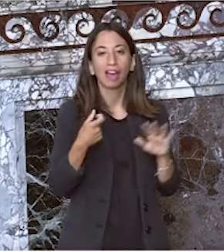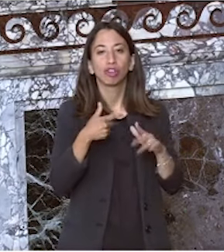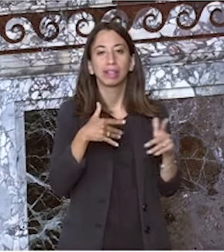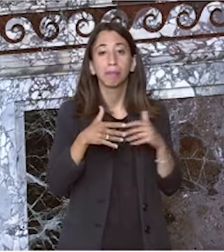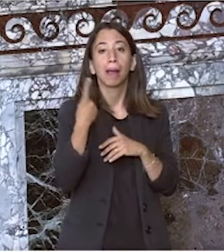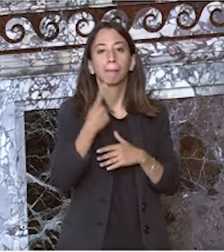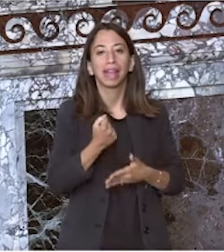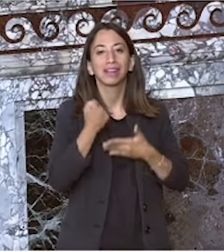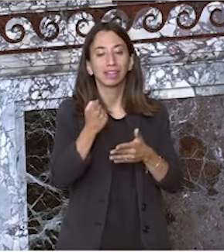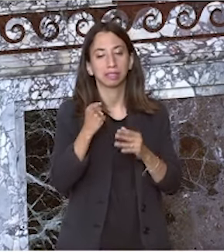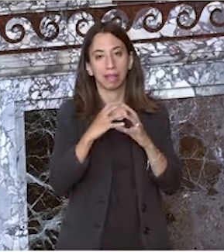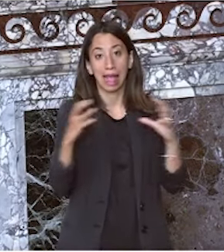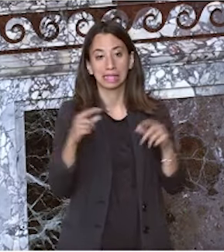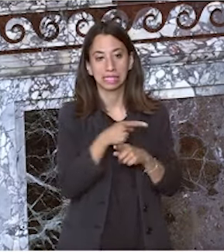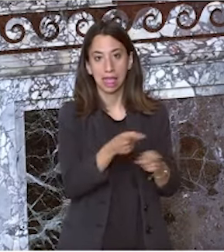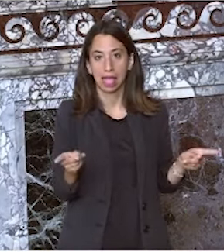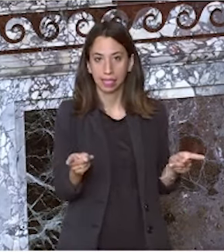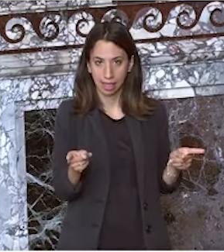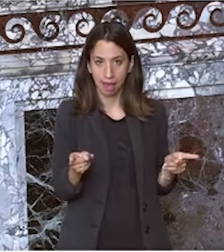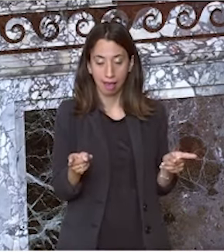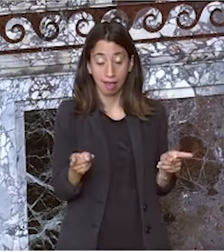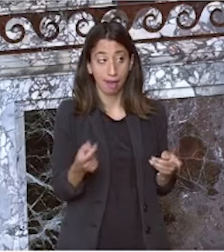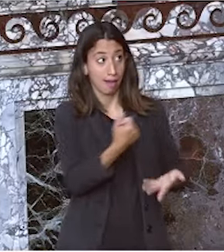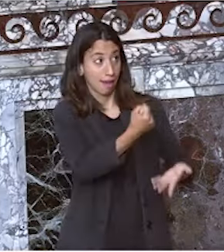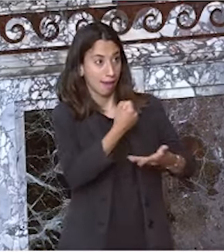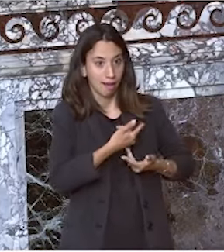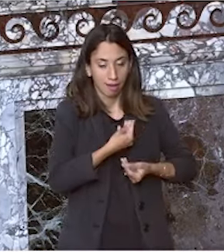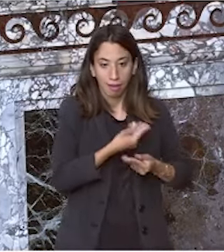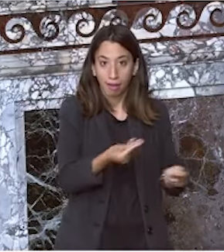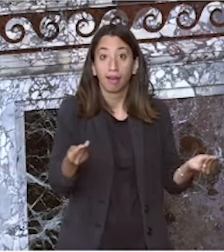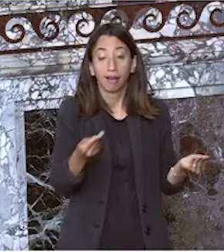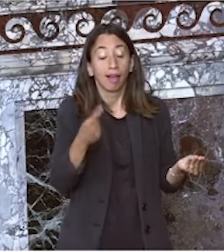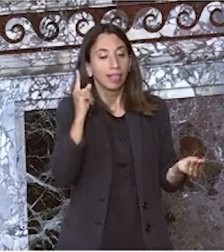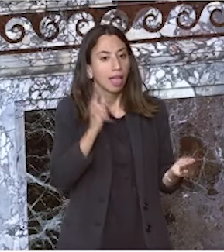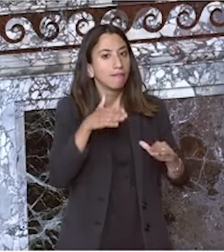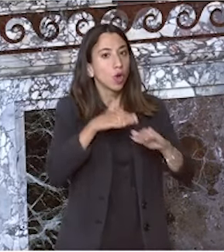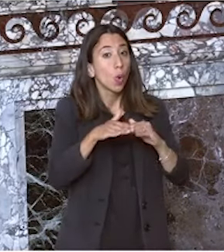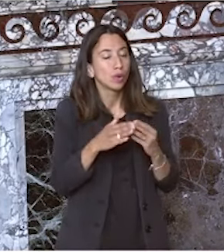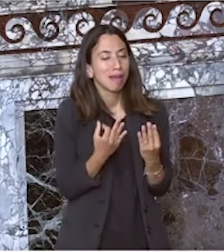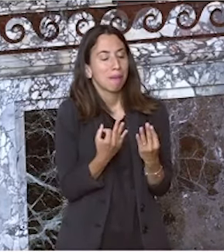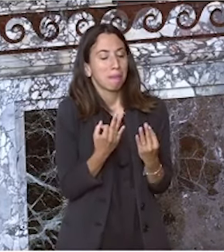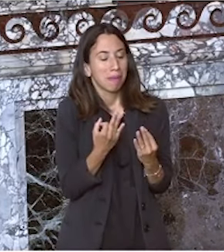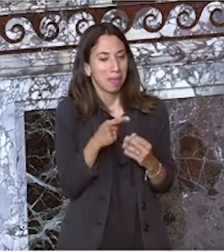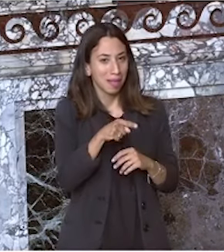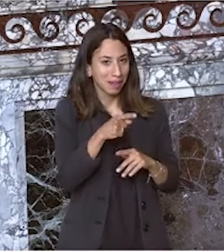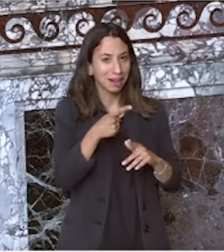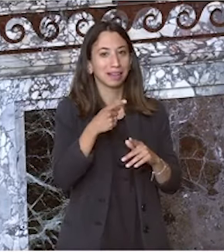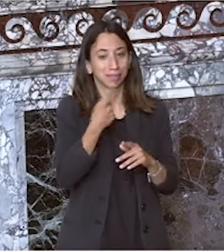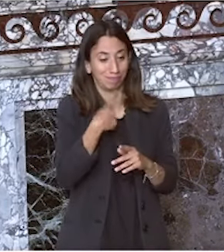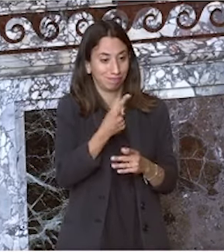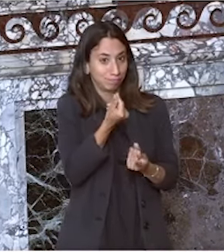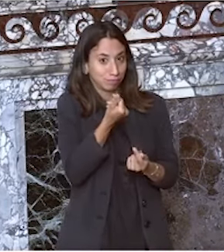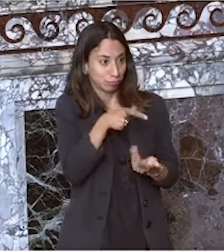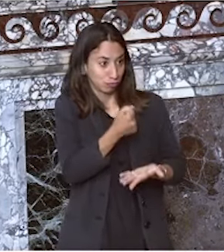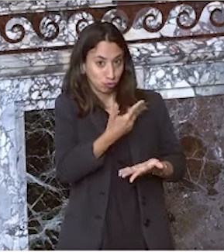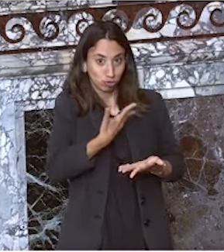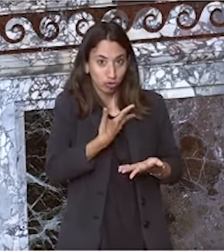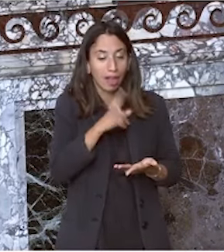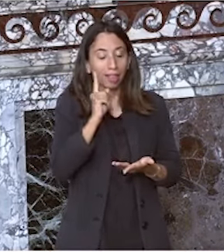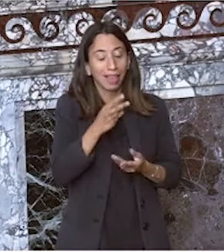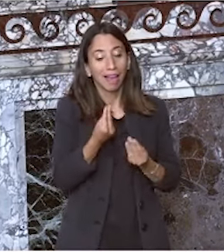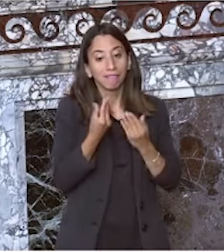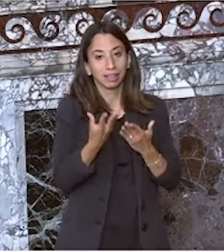gli investimenti delle imprese. Utilizzare al meglio queste ingenti somme in tempi contenuti è arduo